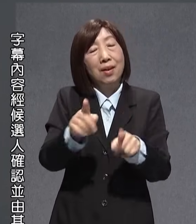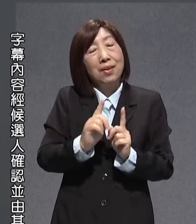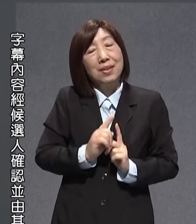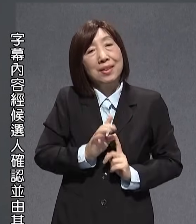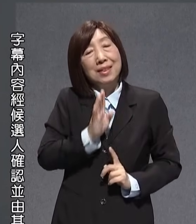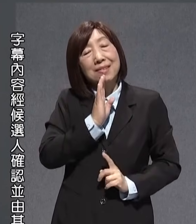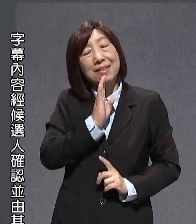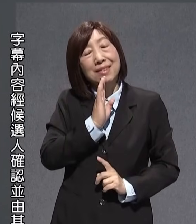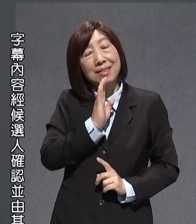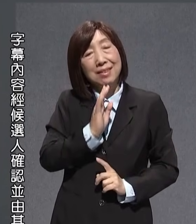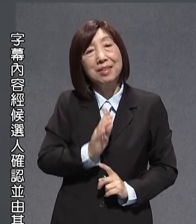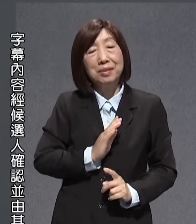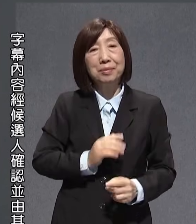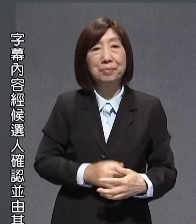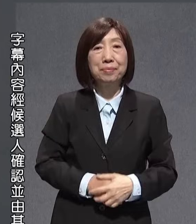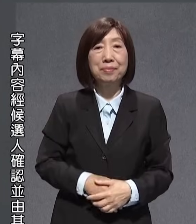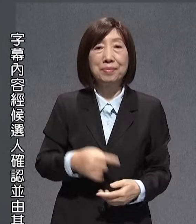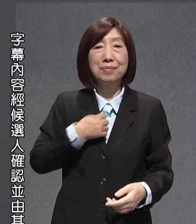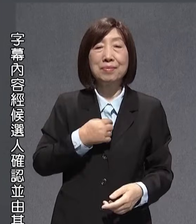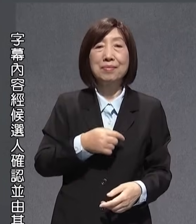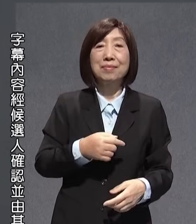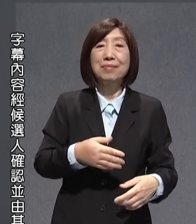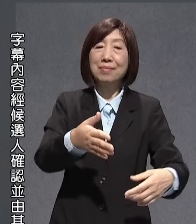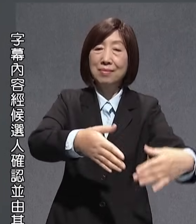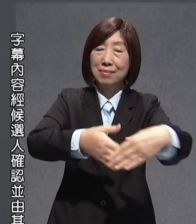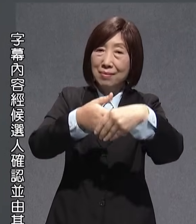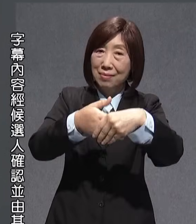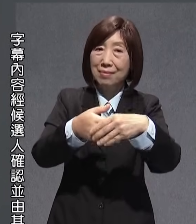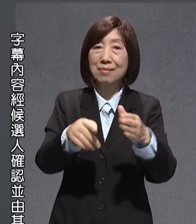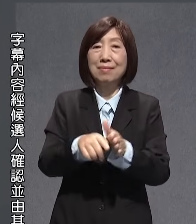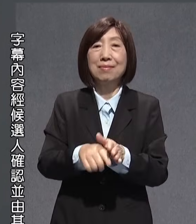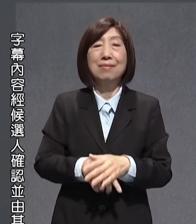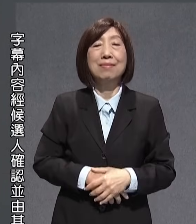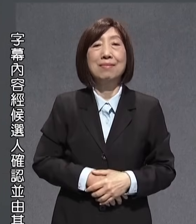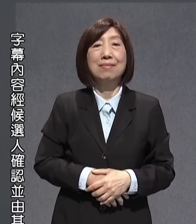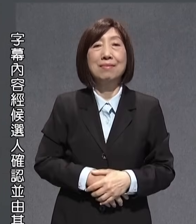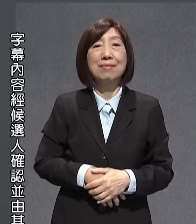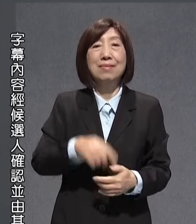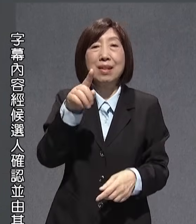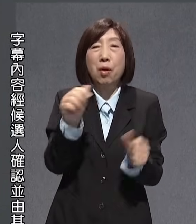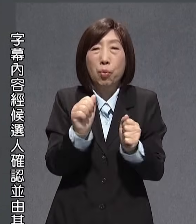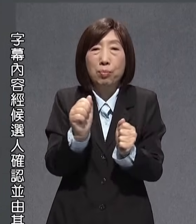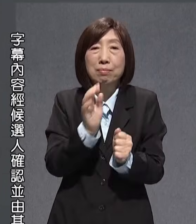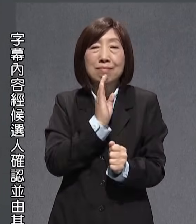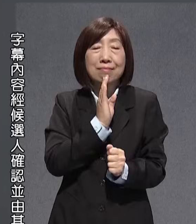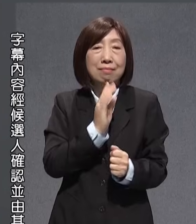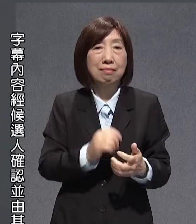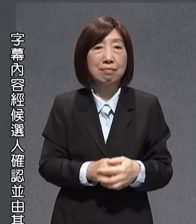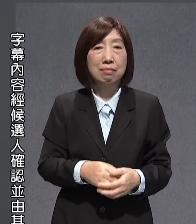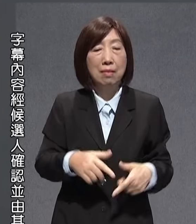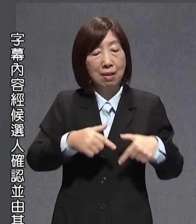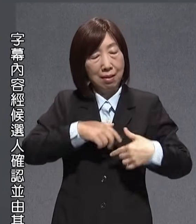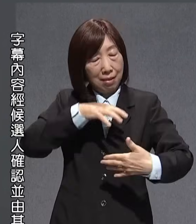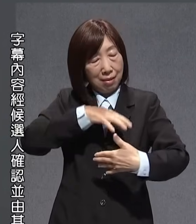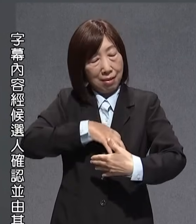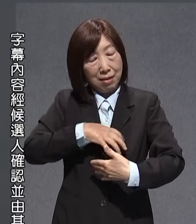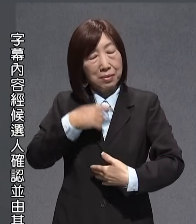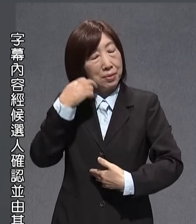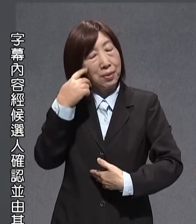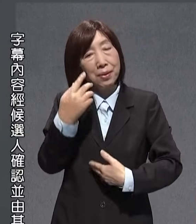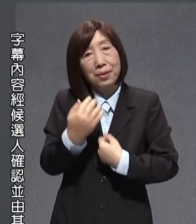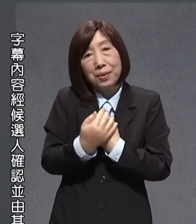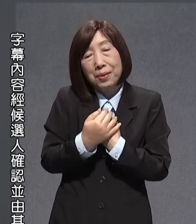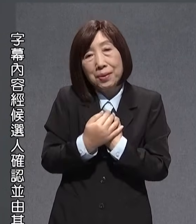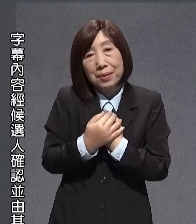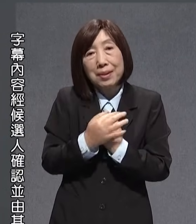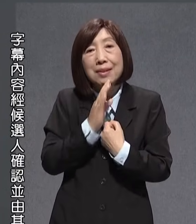也非常感动。我握着你们的手拎细细，心里感到不舍，但